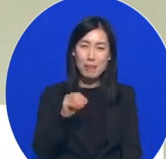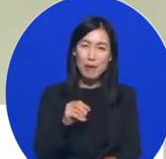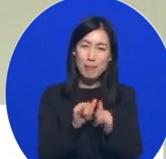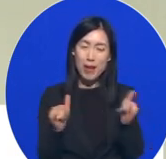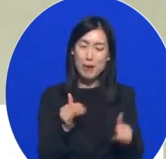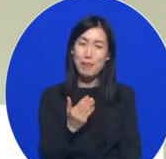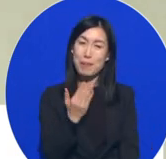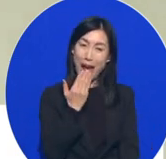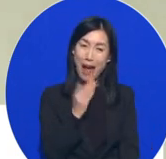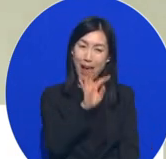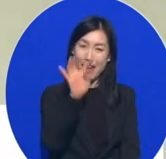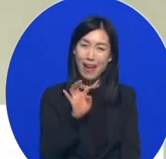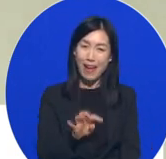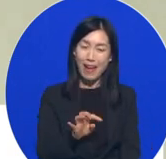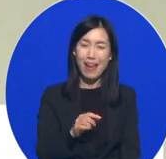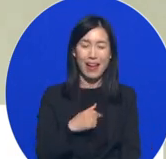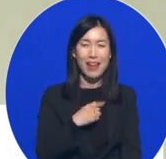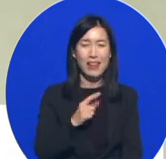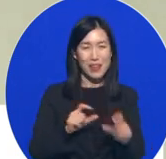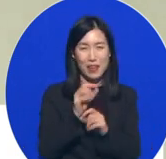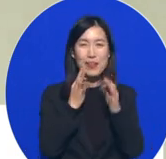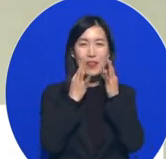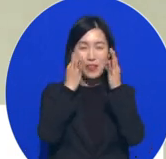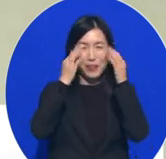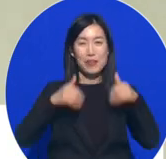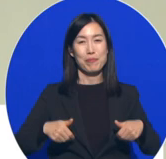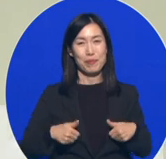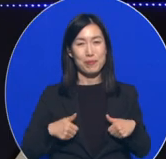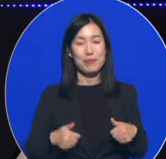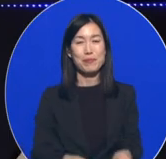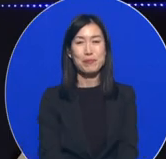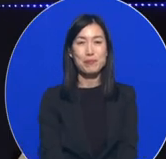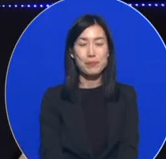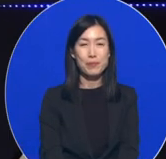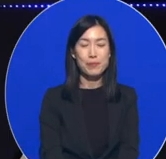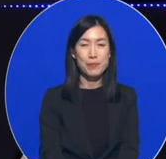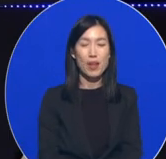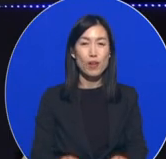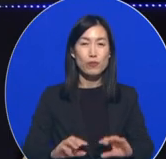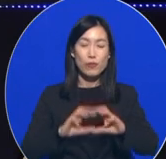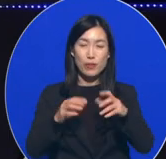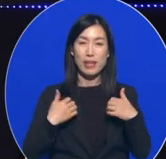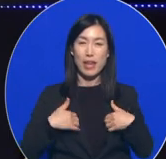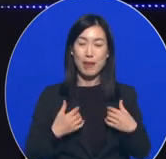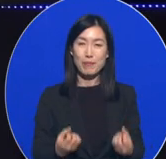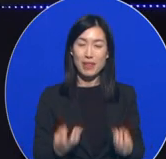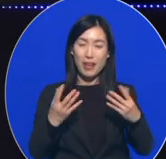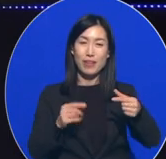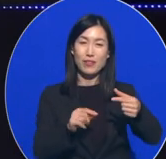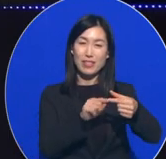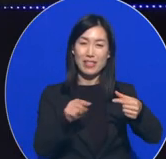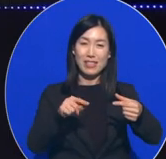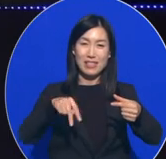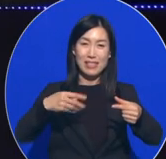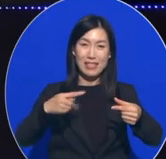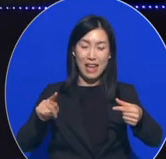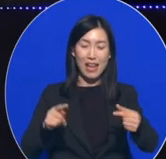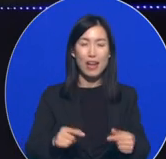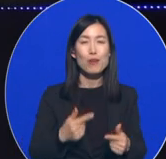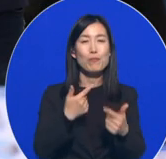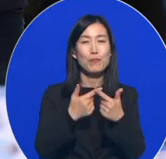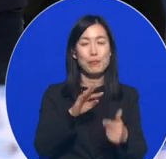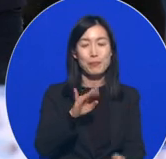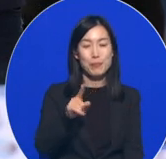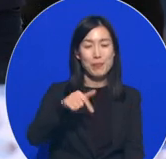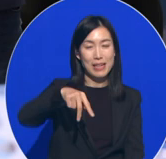이거는 뭐 이제 숙제인 하지만 노력을 해 봐야겠다 국제 개인전시회 지스타가 부산 백스코에서 역대 최대